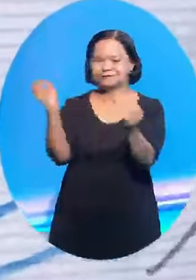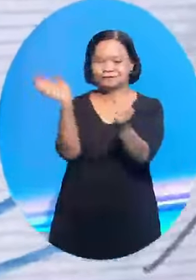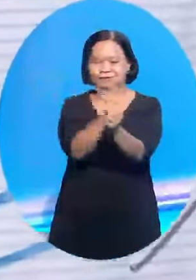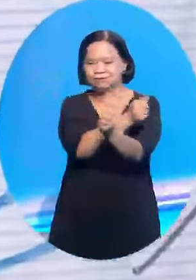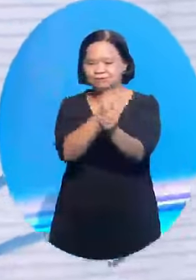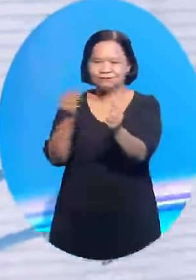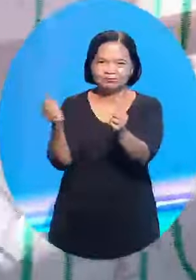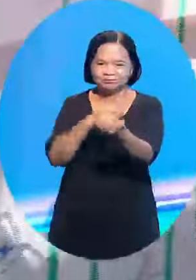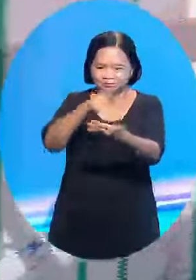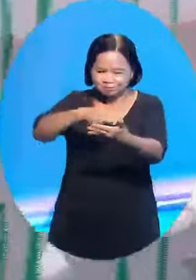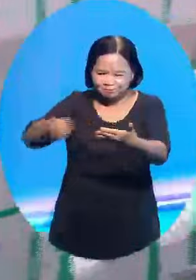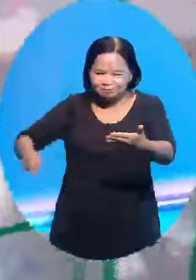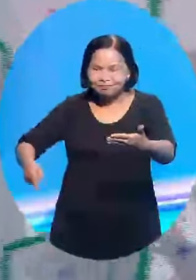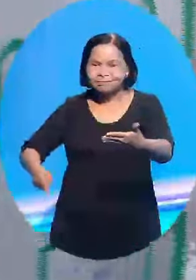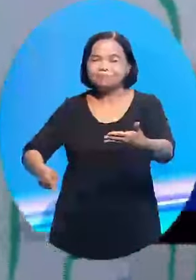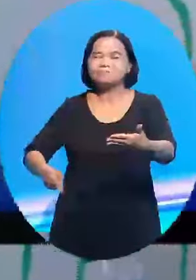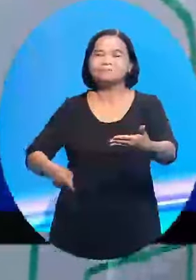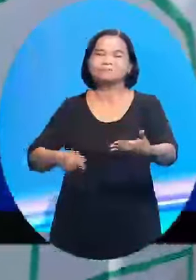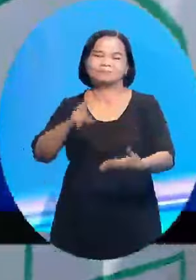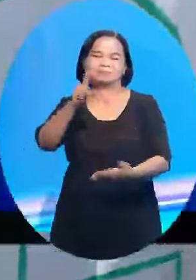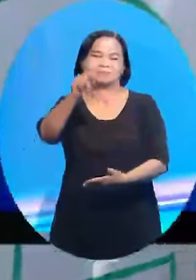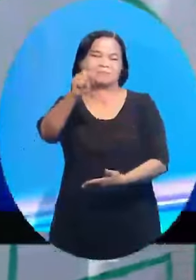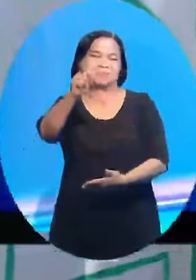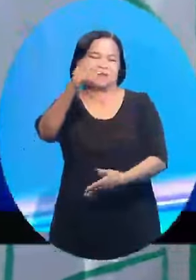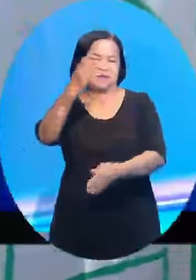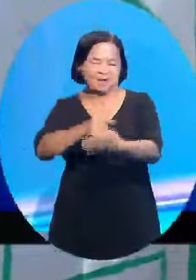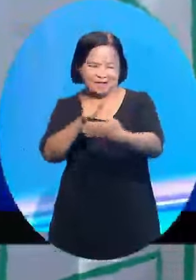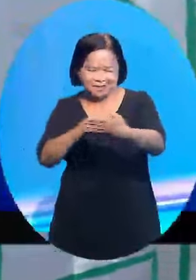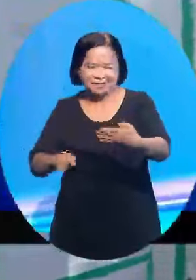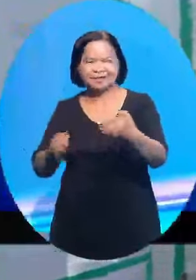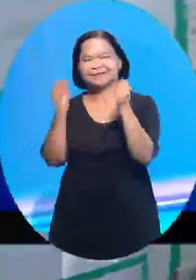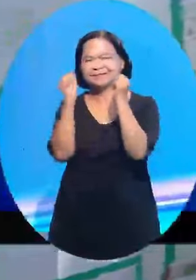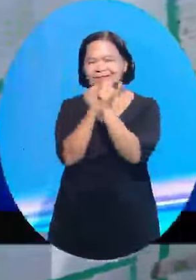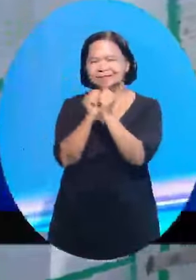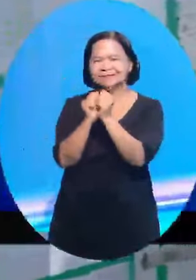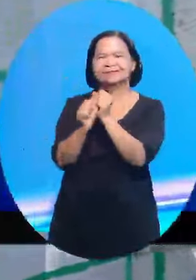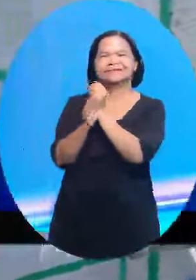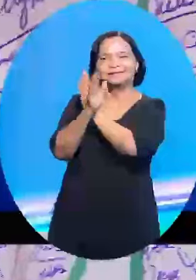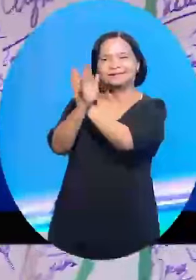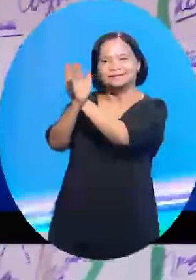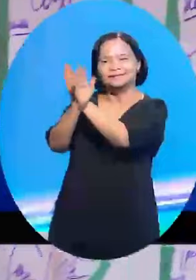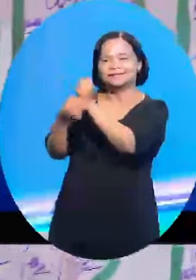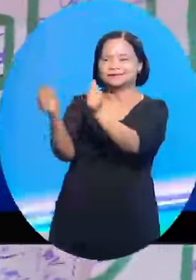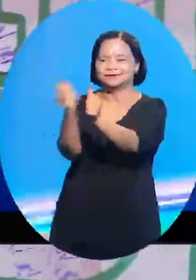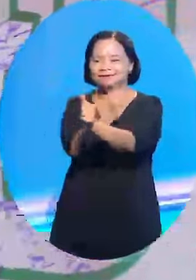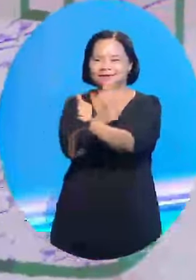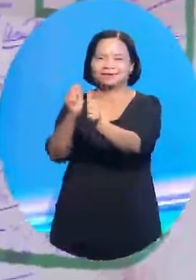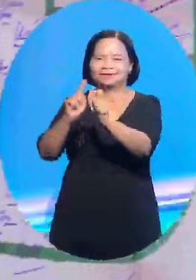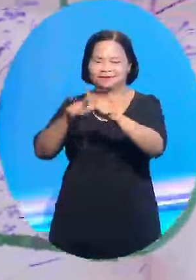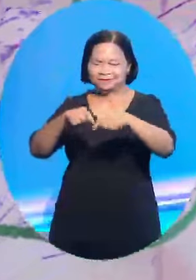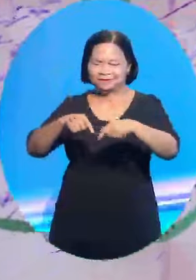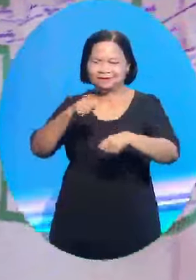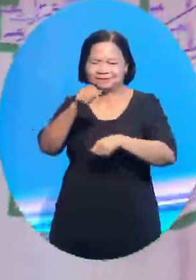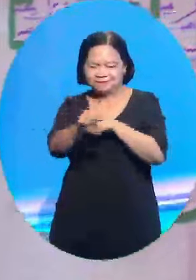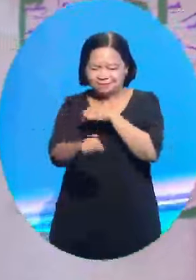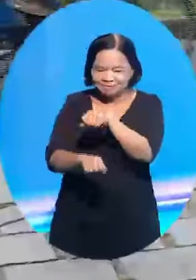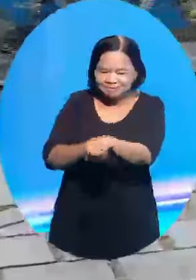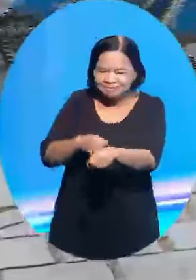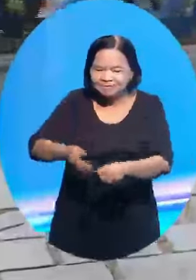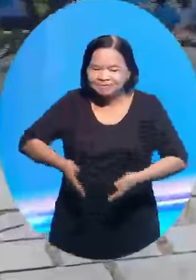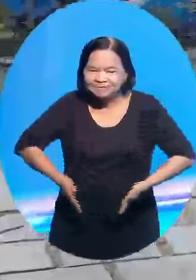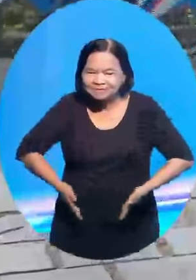cũng đã cùng ký tên vào bản khẩu hiệu 10.000 chữ ký xã hội chung tay phòng chống bạo lực gia đình, đồng thời đạp xe diễu hành qua các tuyến đường để tuyên